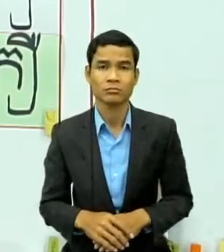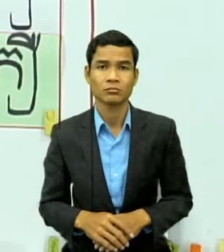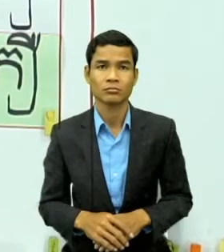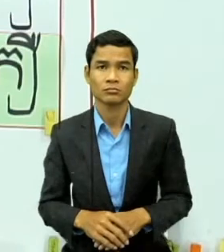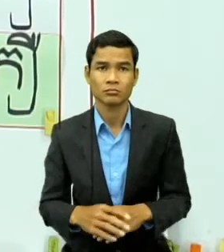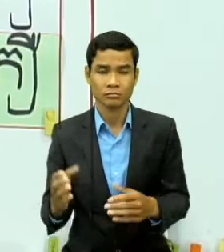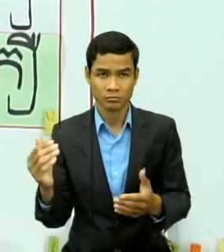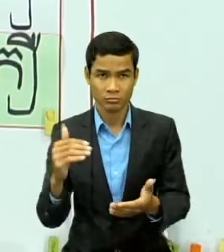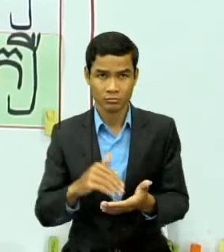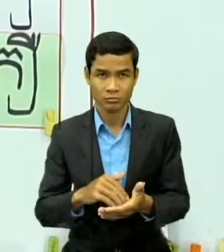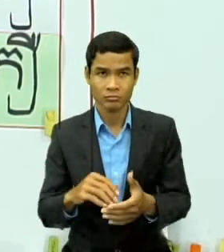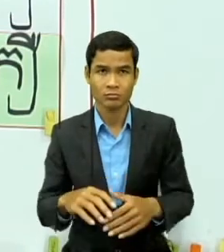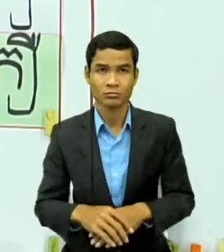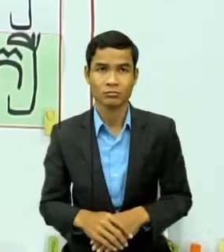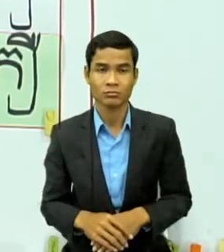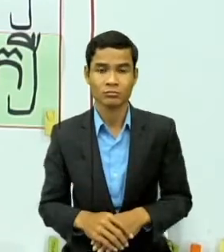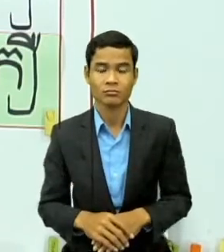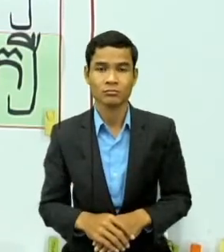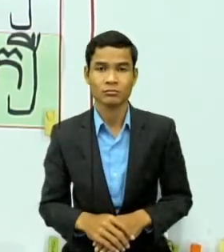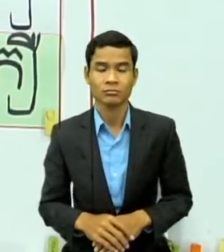ម្ដងទៀត